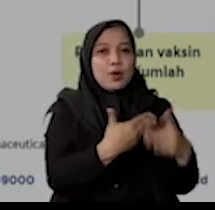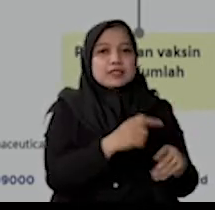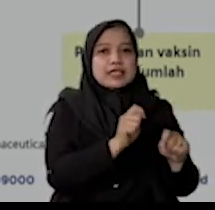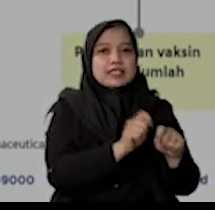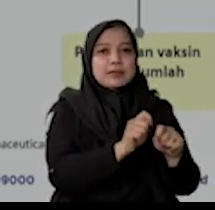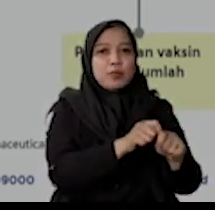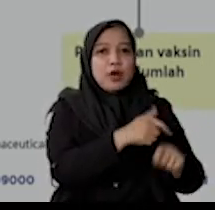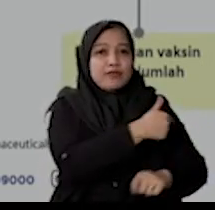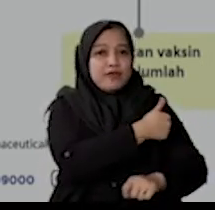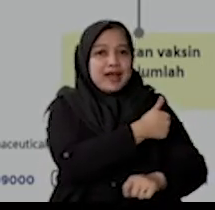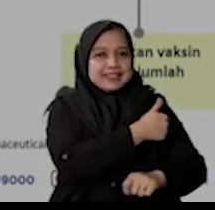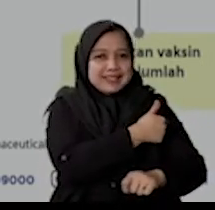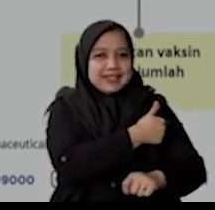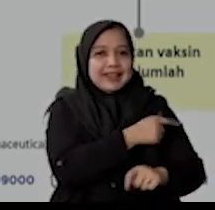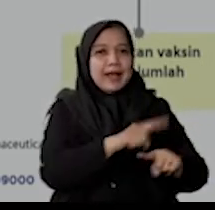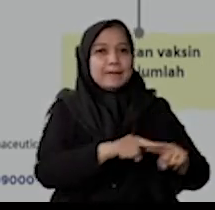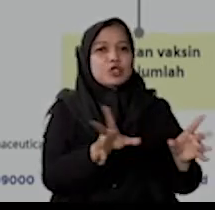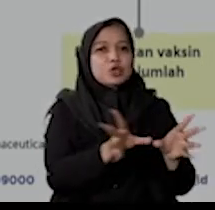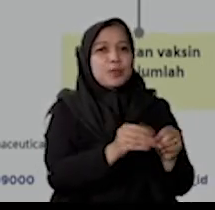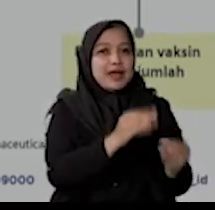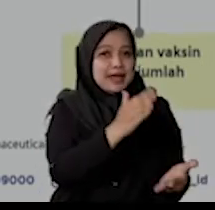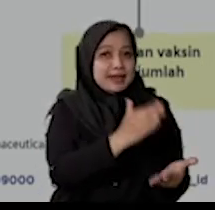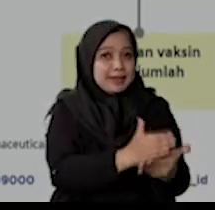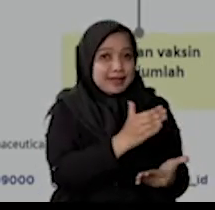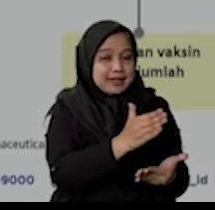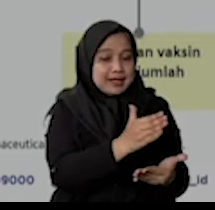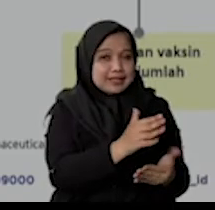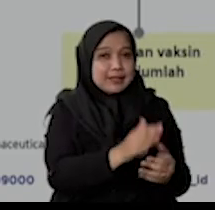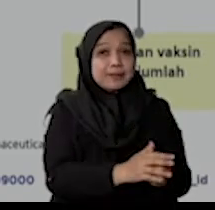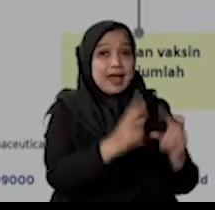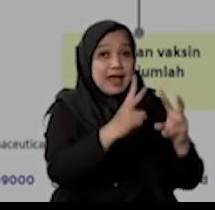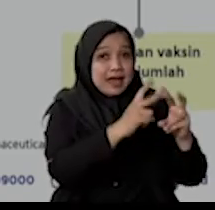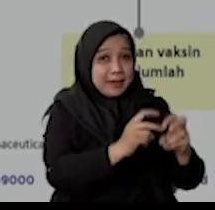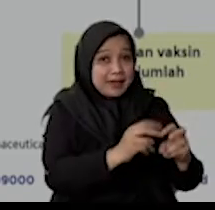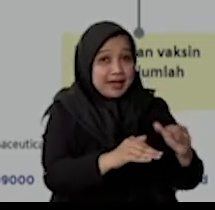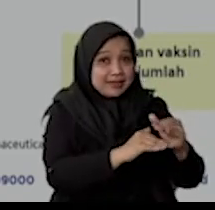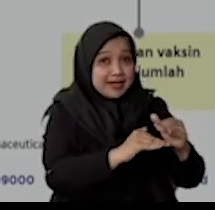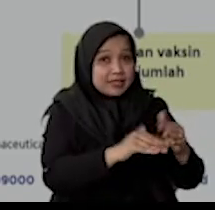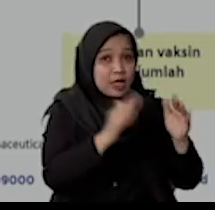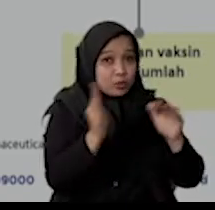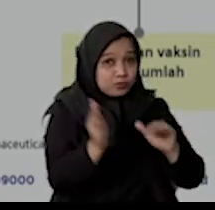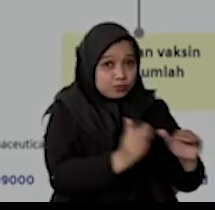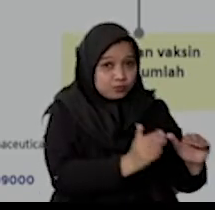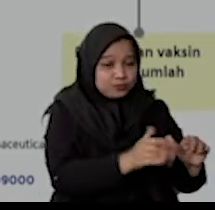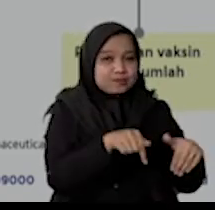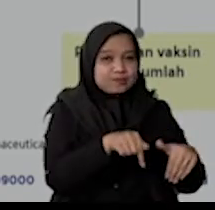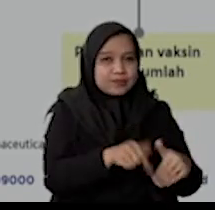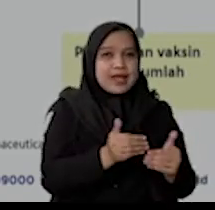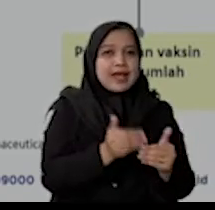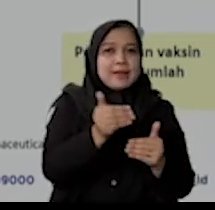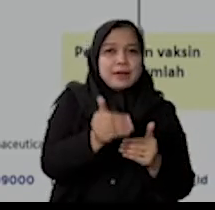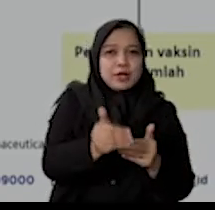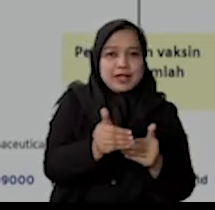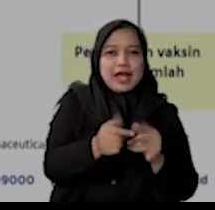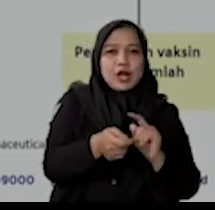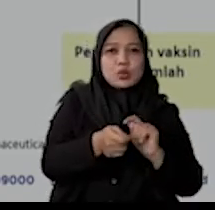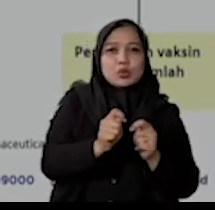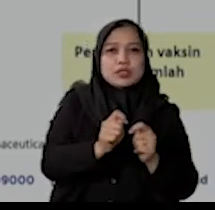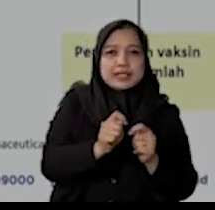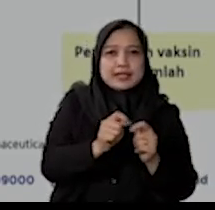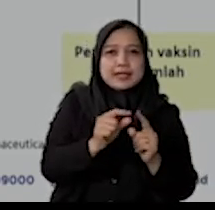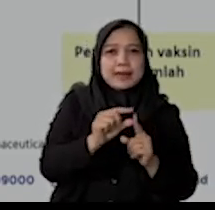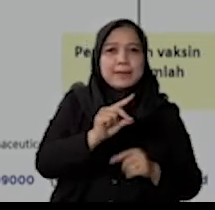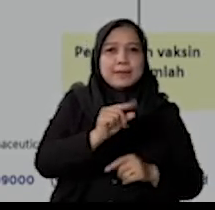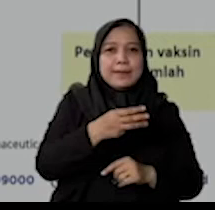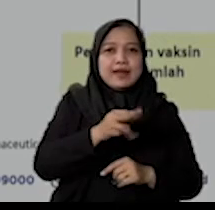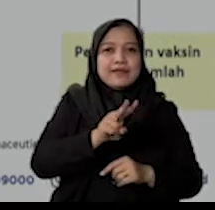jumlah yang terbatas. Kemudian setelah penelitian dasar ini, dilakukan uji preklinis sebelum